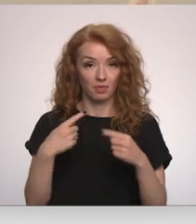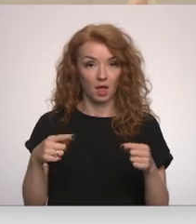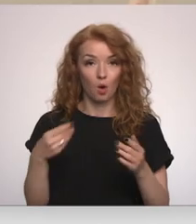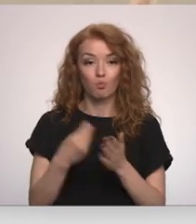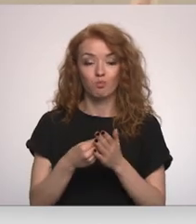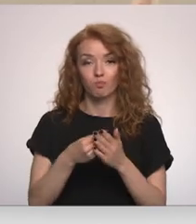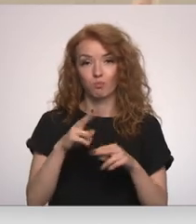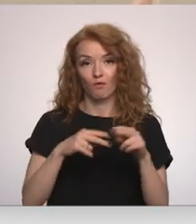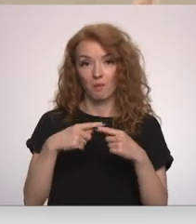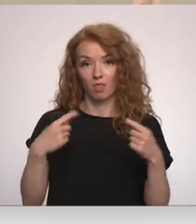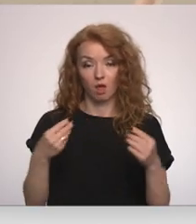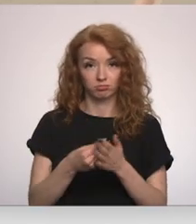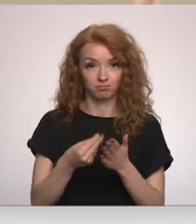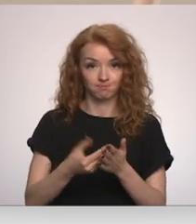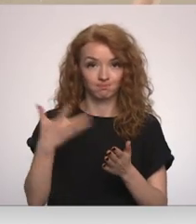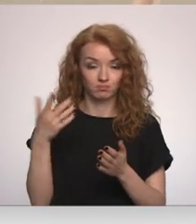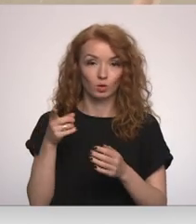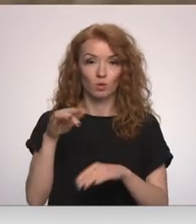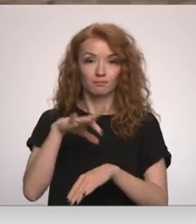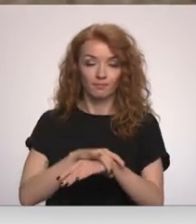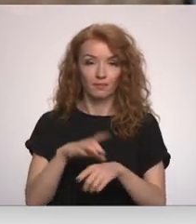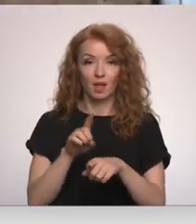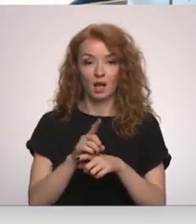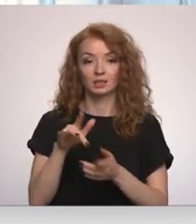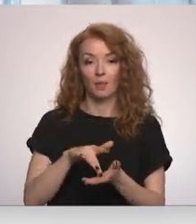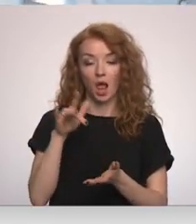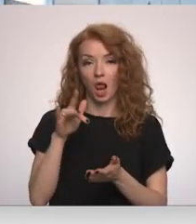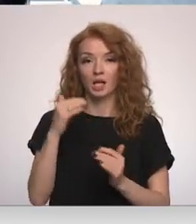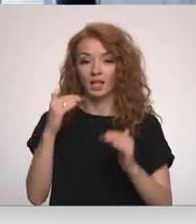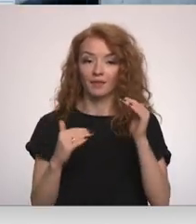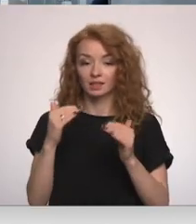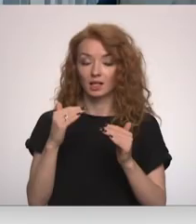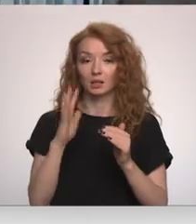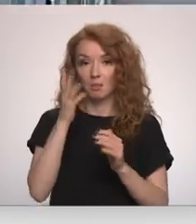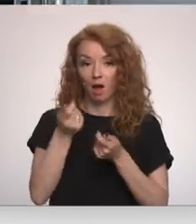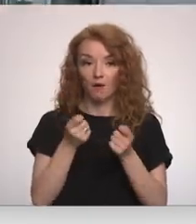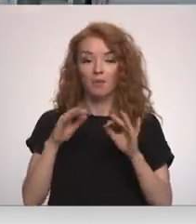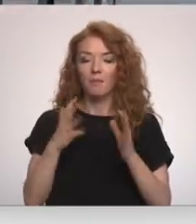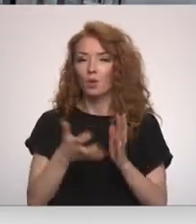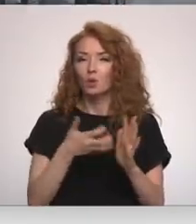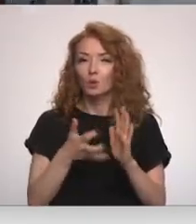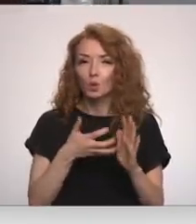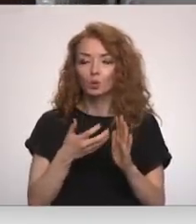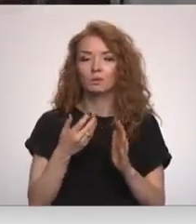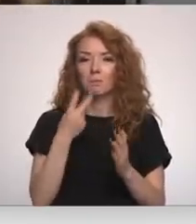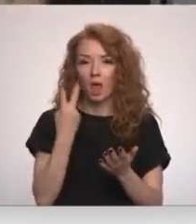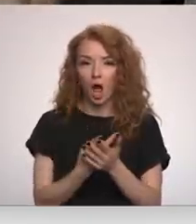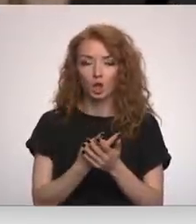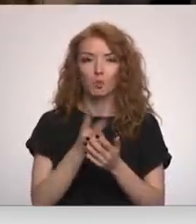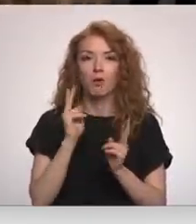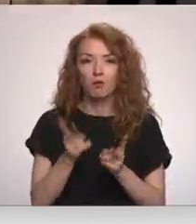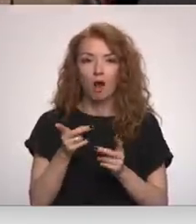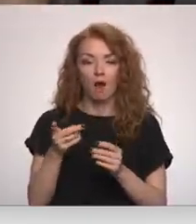cenu pieaugumu fiksējusi Centrālā statistikas pārvalde, taču trūkst vadlīniju, kā tos izmantot, pierādot izmaksu